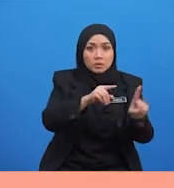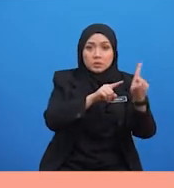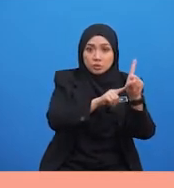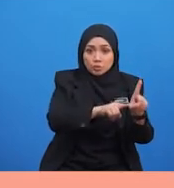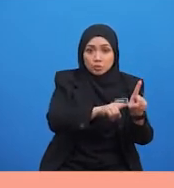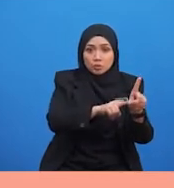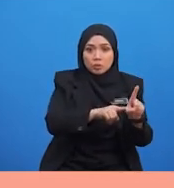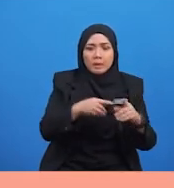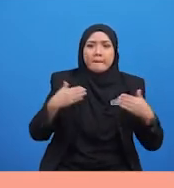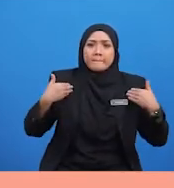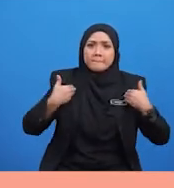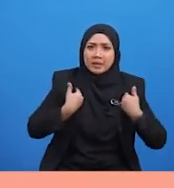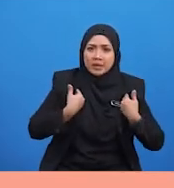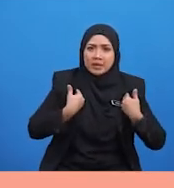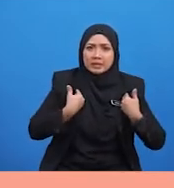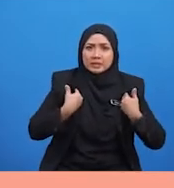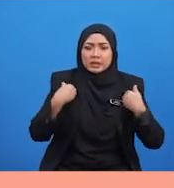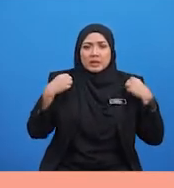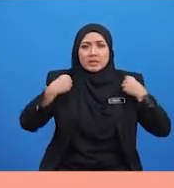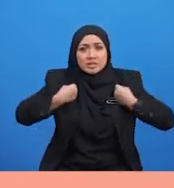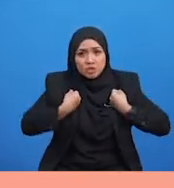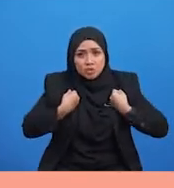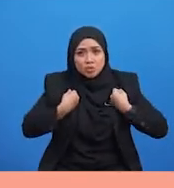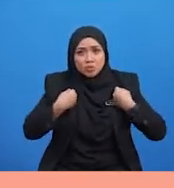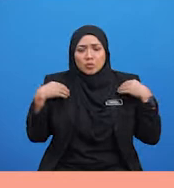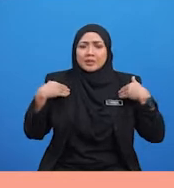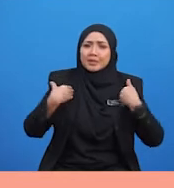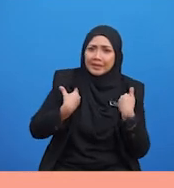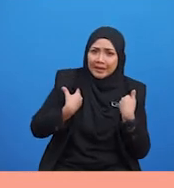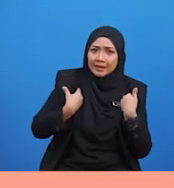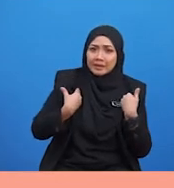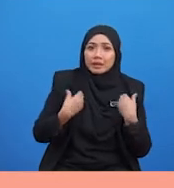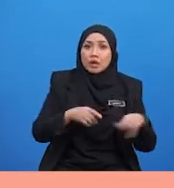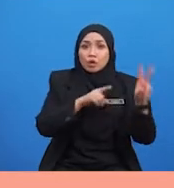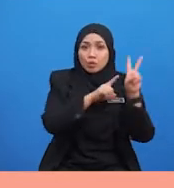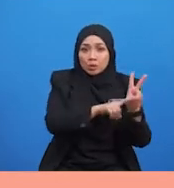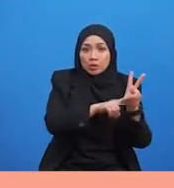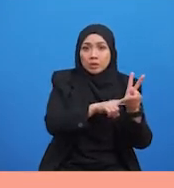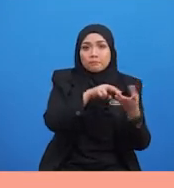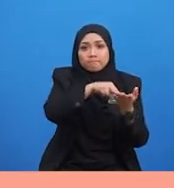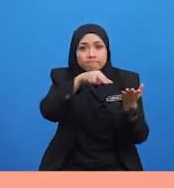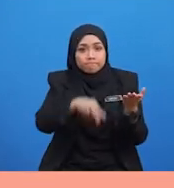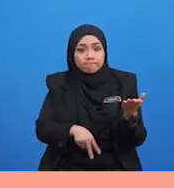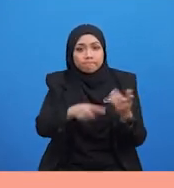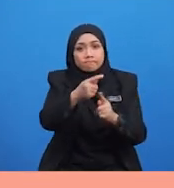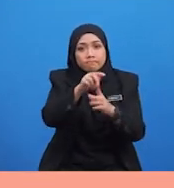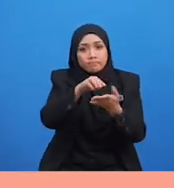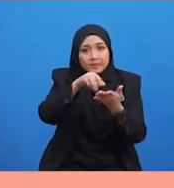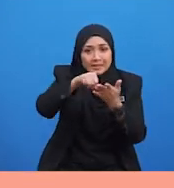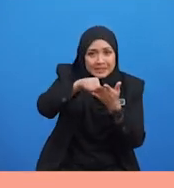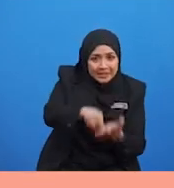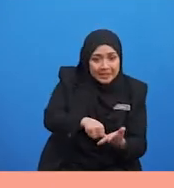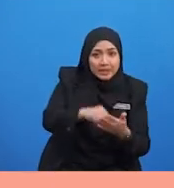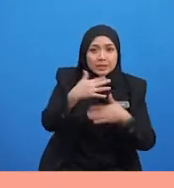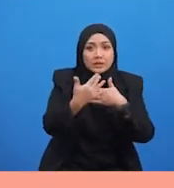Yang pertama, kepenatan atau kelesuan atau keletihan. 2.